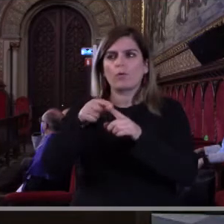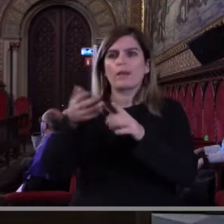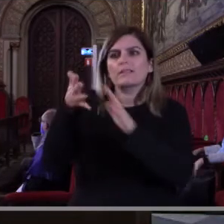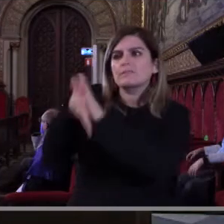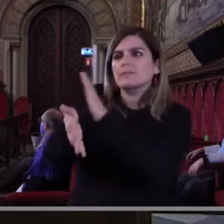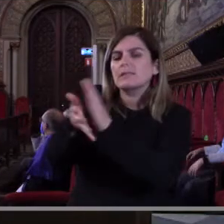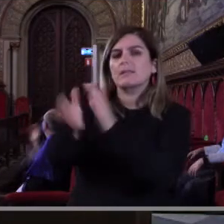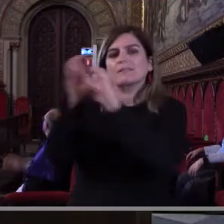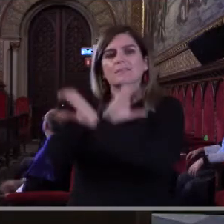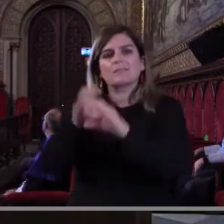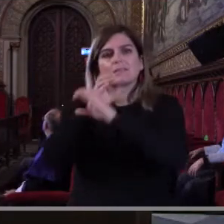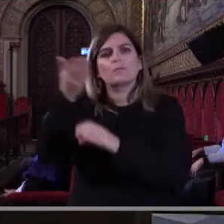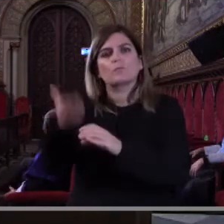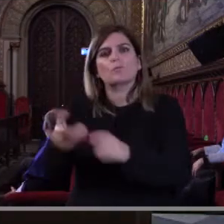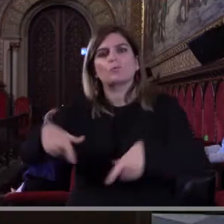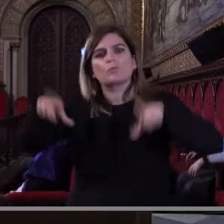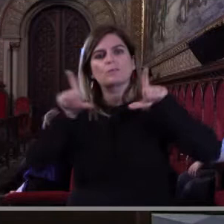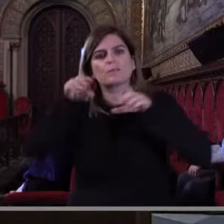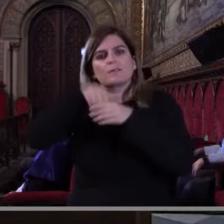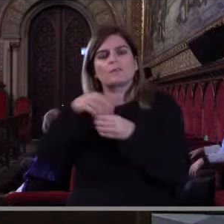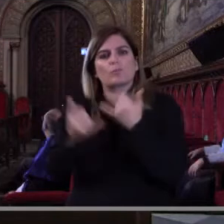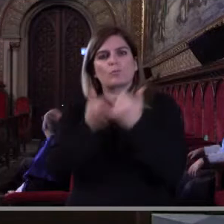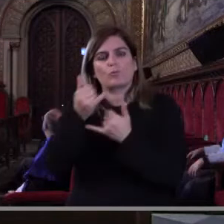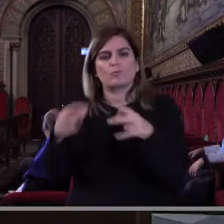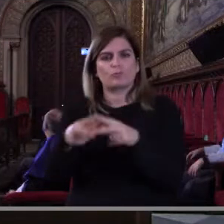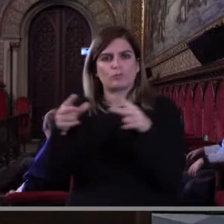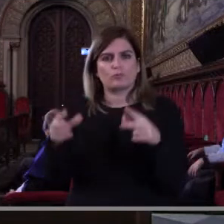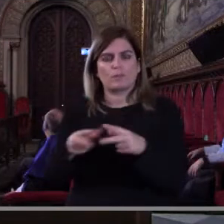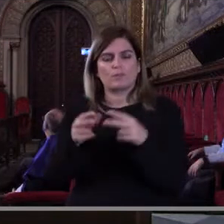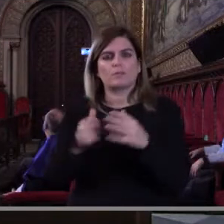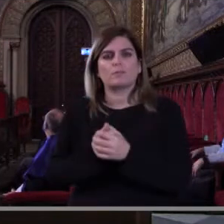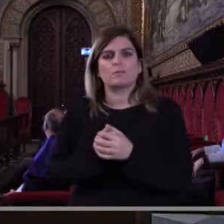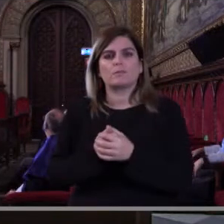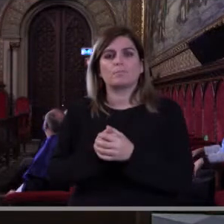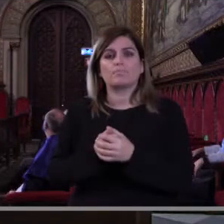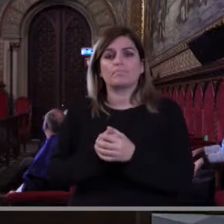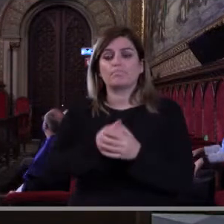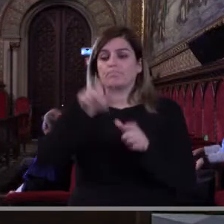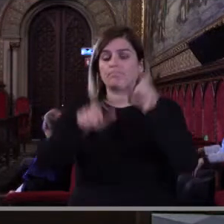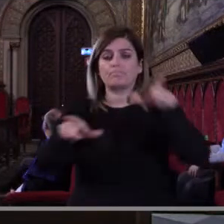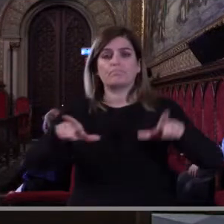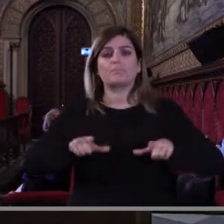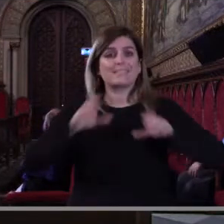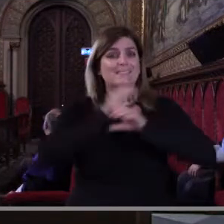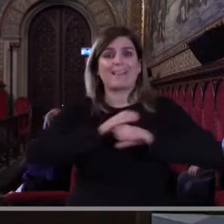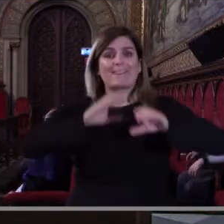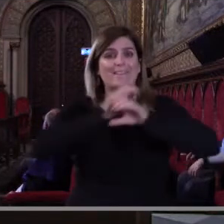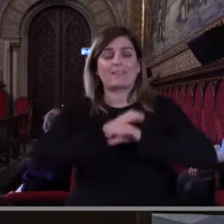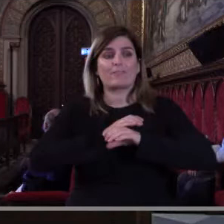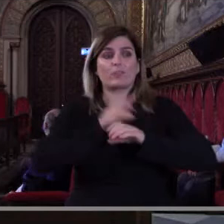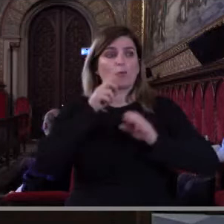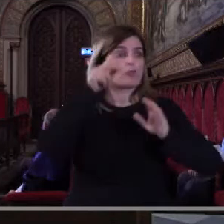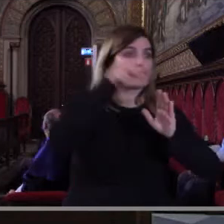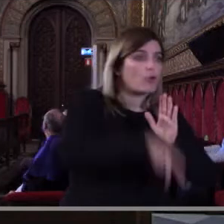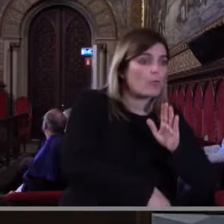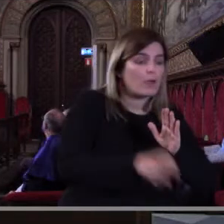ciència en un problema clau de la nostra societat. Hem vist com els científics no teniu ni dogmes ni